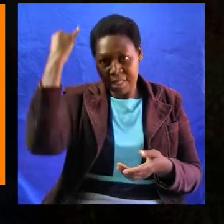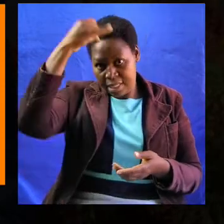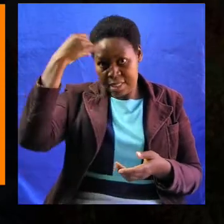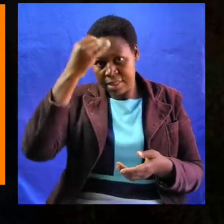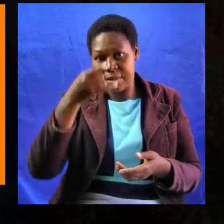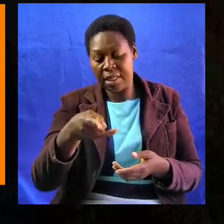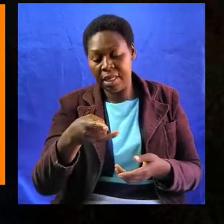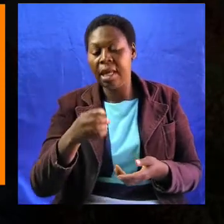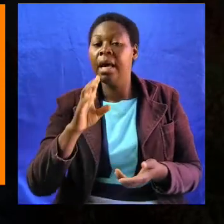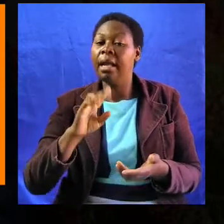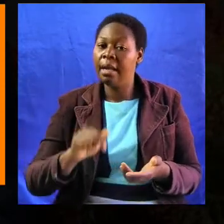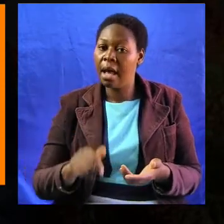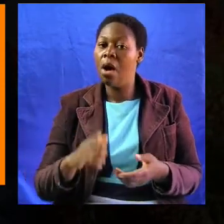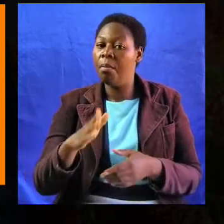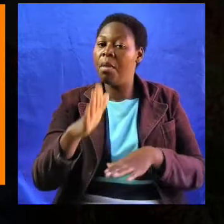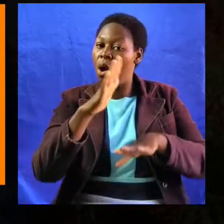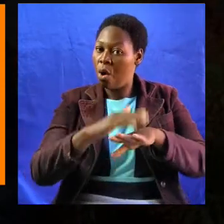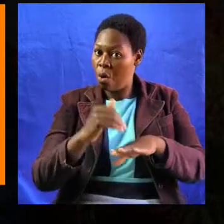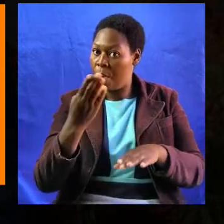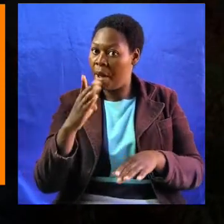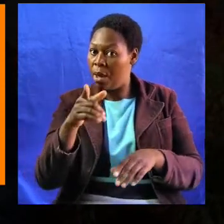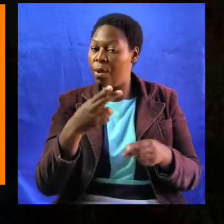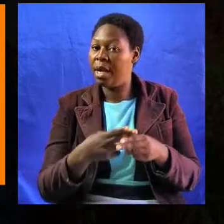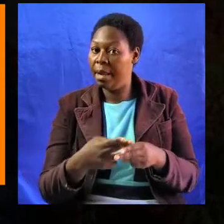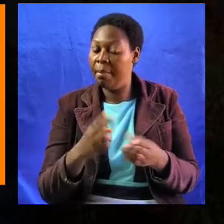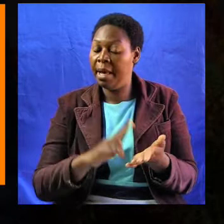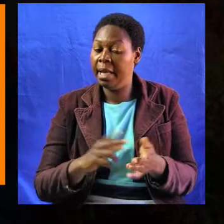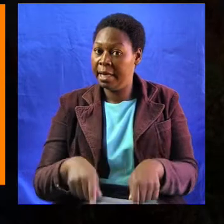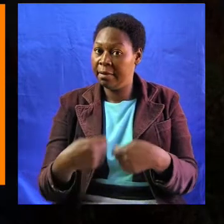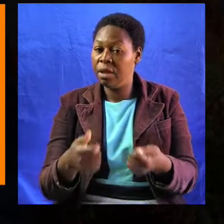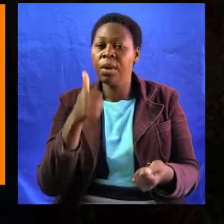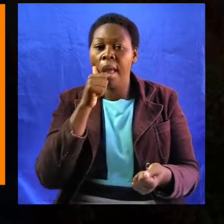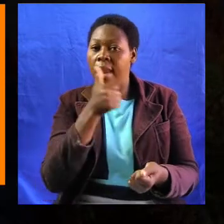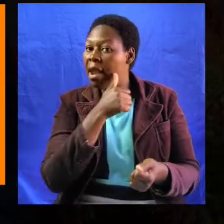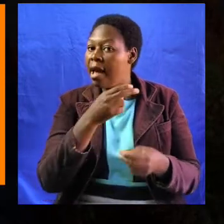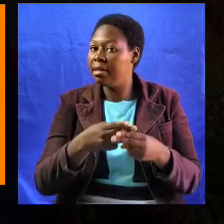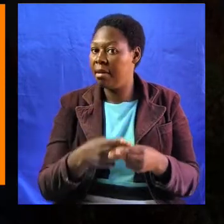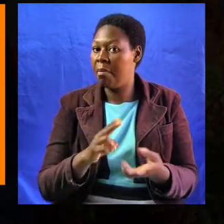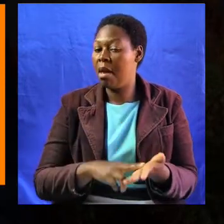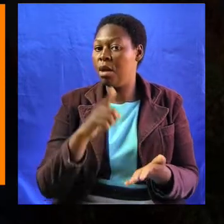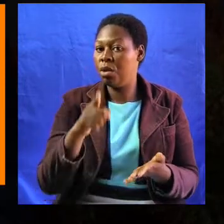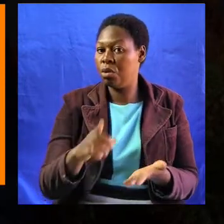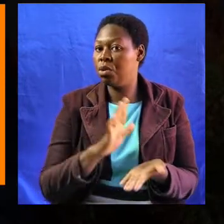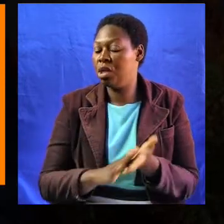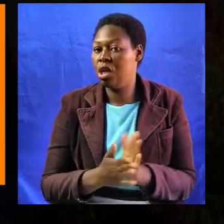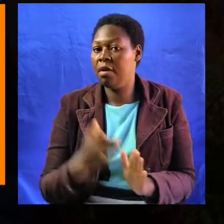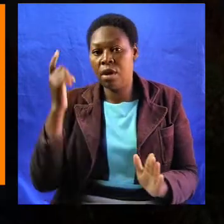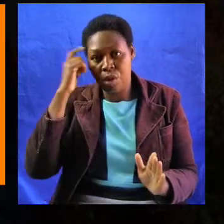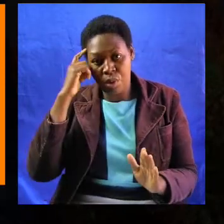Ndakakudana nezita. Ndakakutumidza zita rakanaka. kunyango wakanga